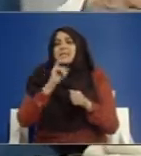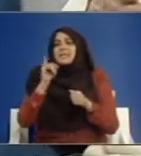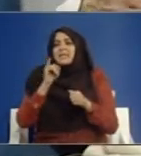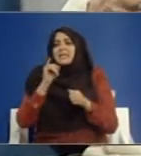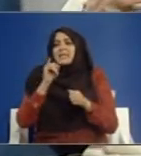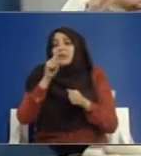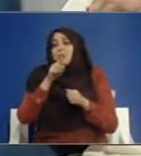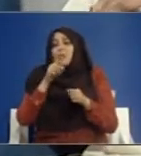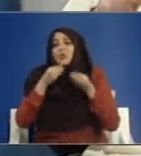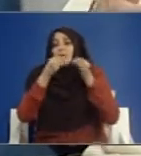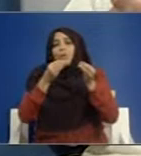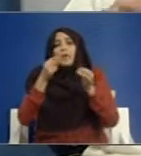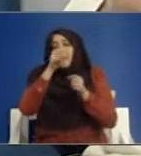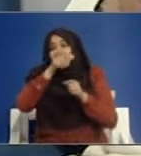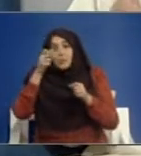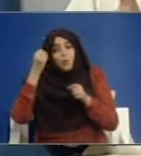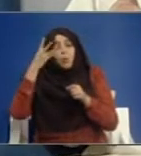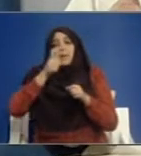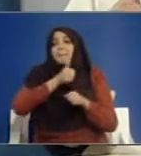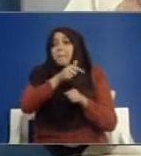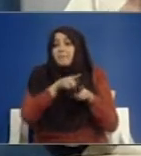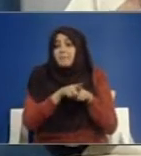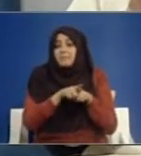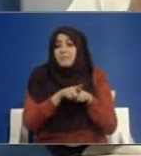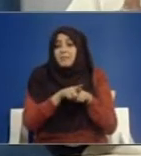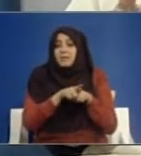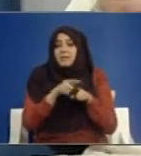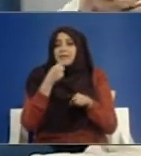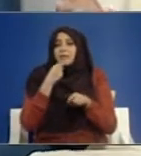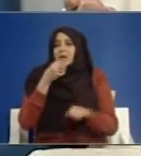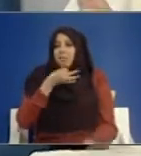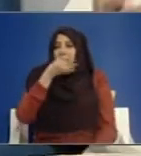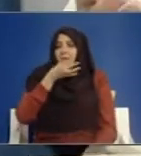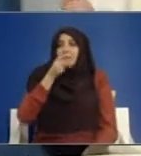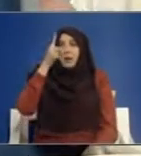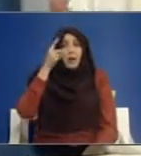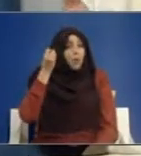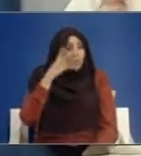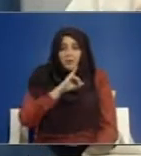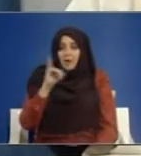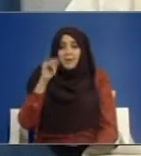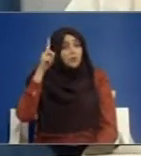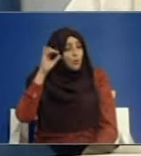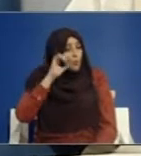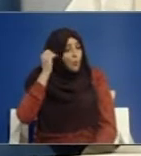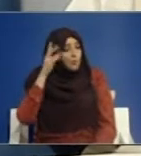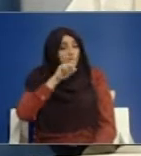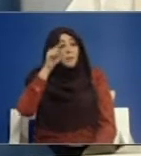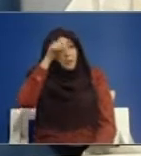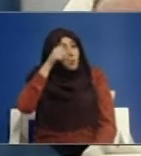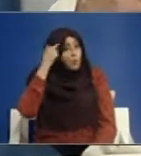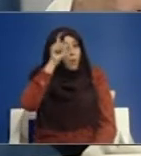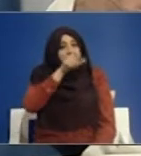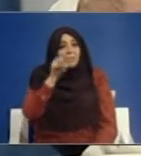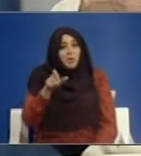يعني انظر إلى، لذلك قال يذكر فلا ينسى. والذكر، ذكر الله تعالى معناها